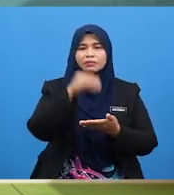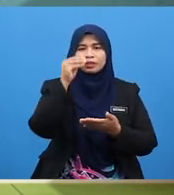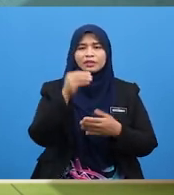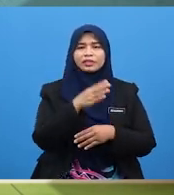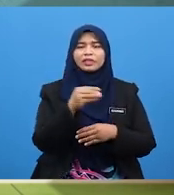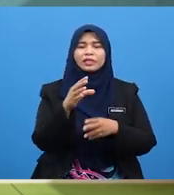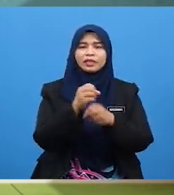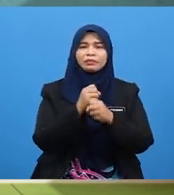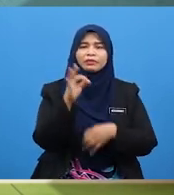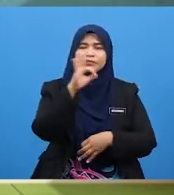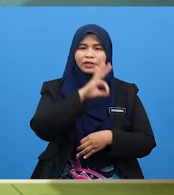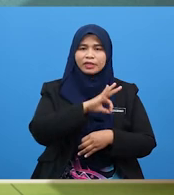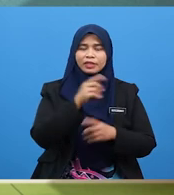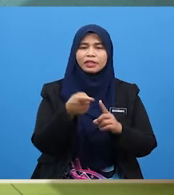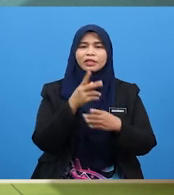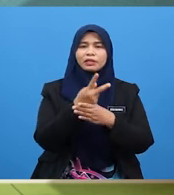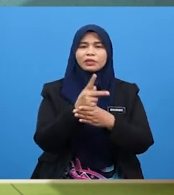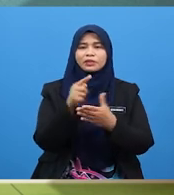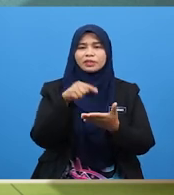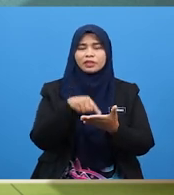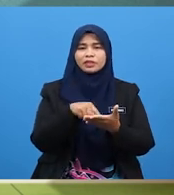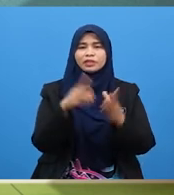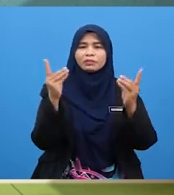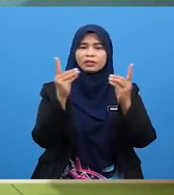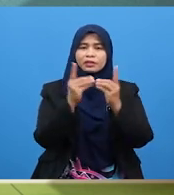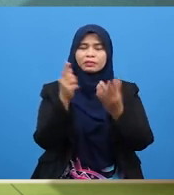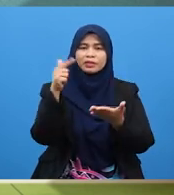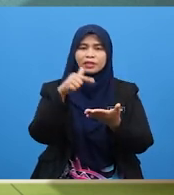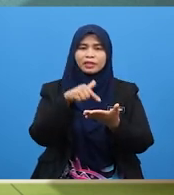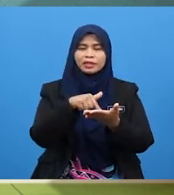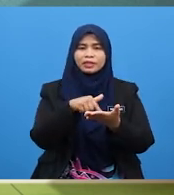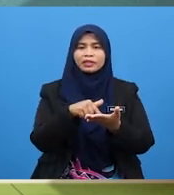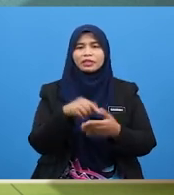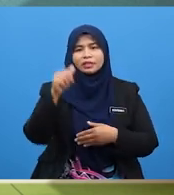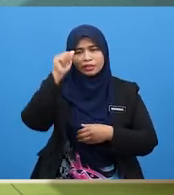dan mendapat manfaat daripada perkongsian ini. Bertemu lagi di lain